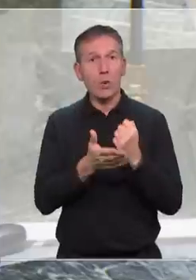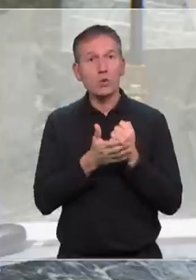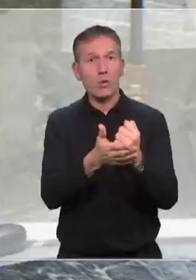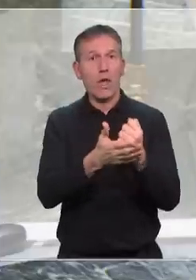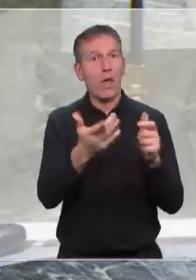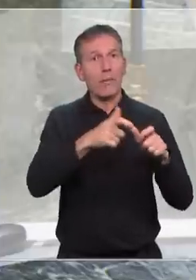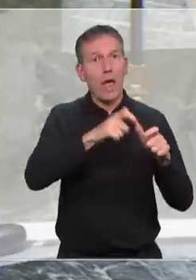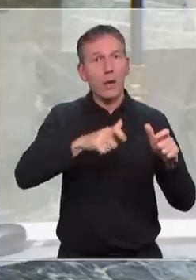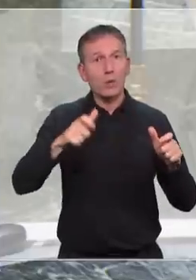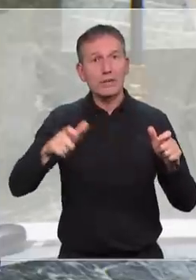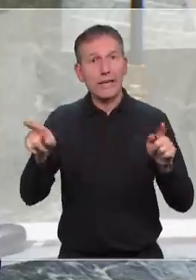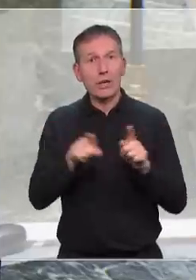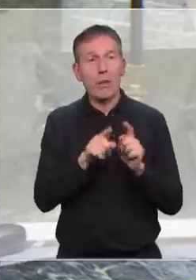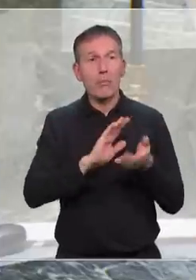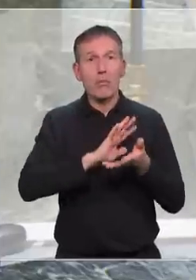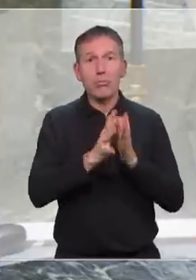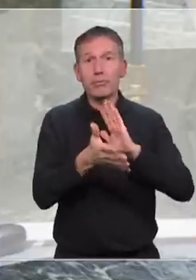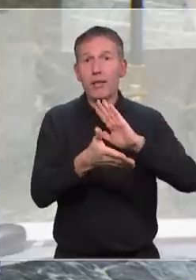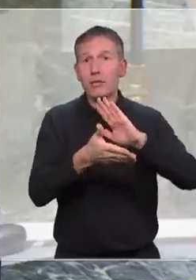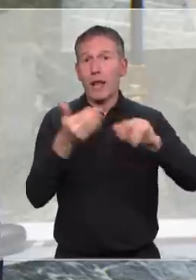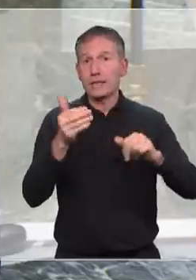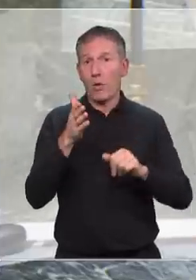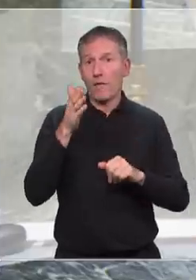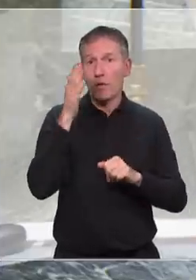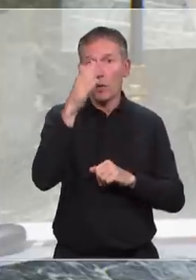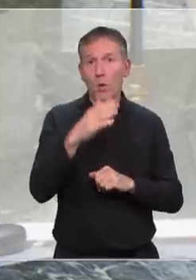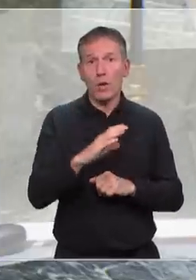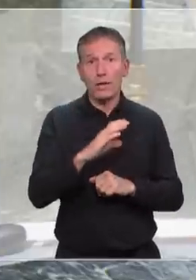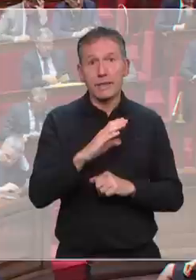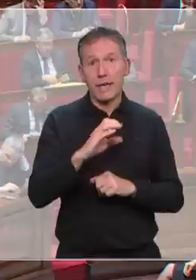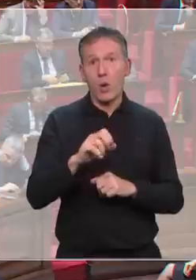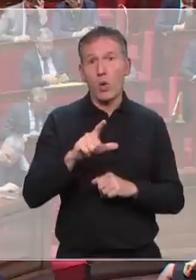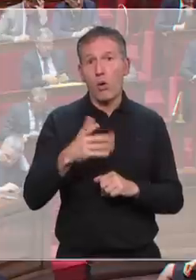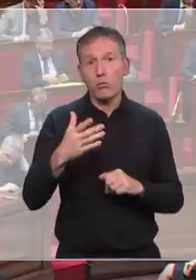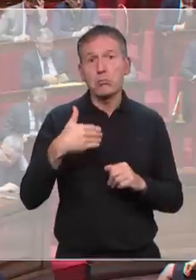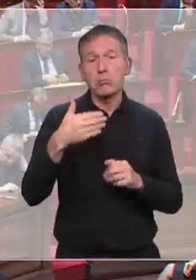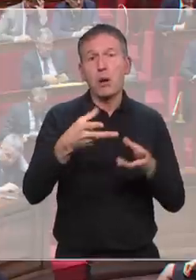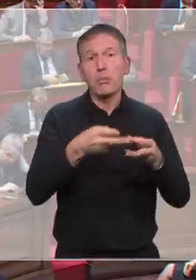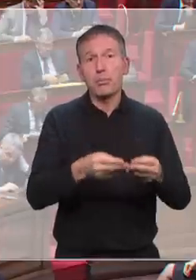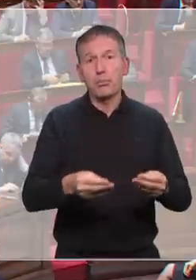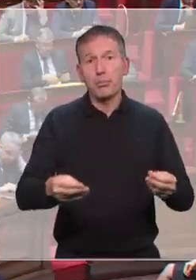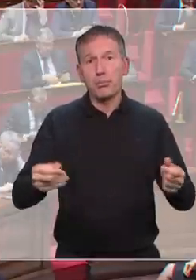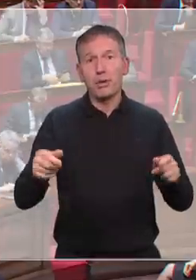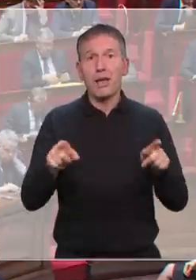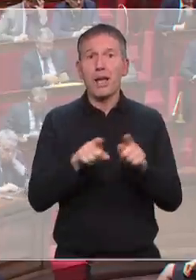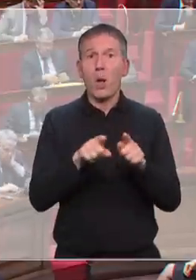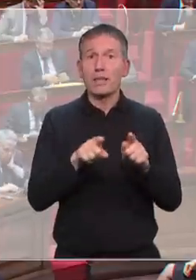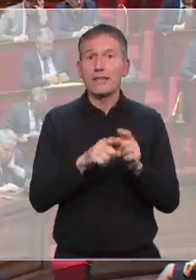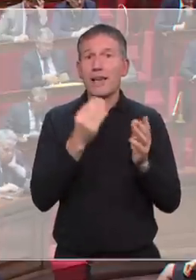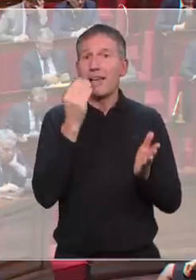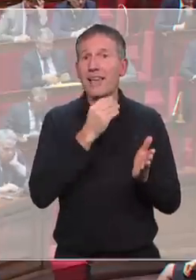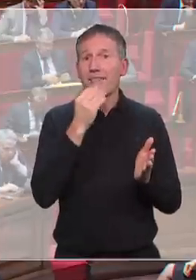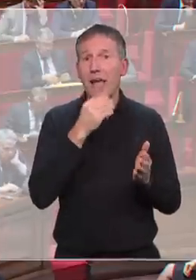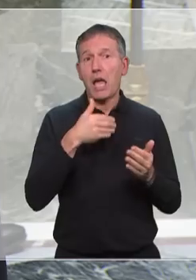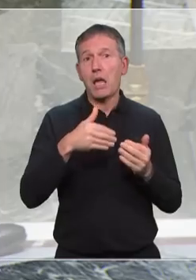à la fois dans la transition majeure qui va l'amener à se décarboner dans les 10, 20 et 30 années qui viennent, mais aussi à passer l'hiver dans les 10,